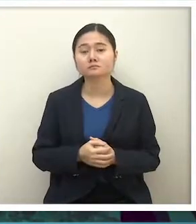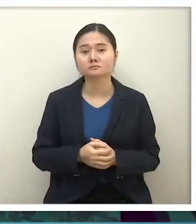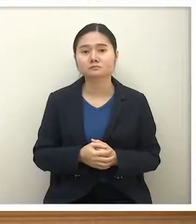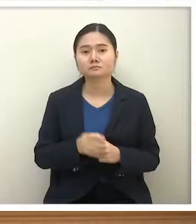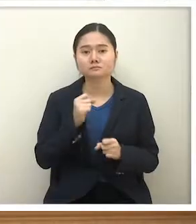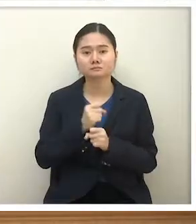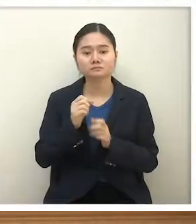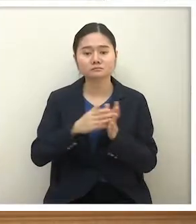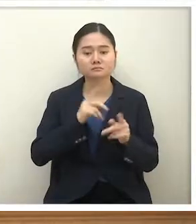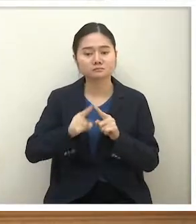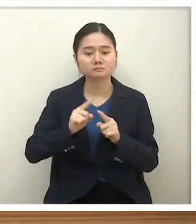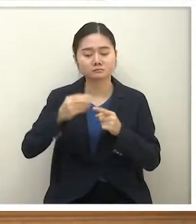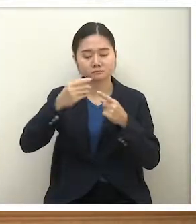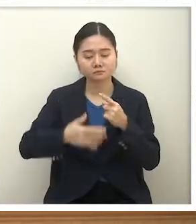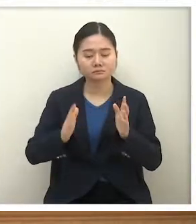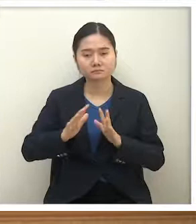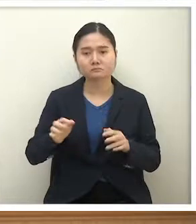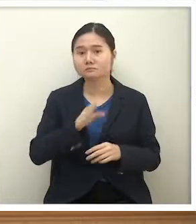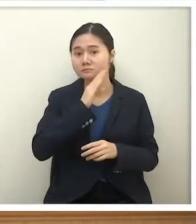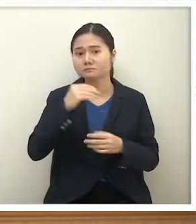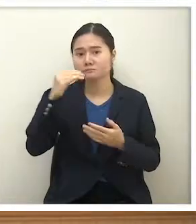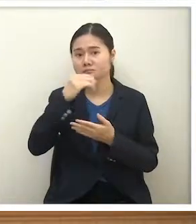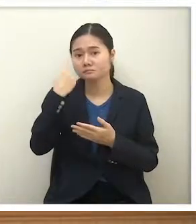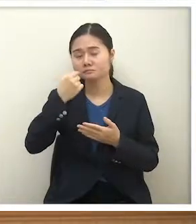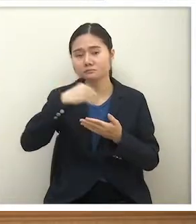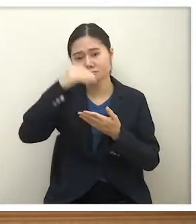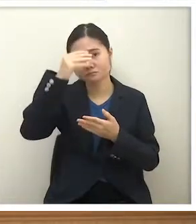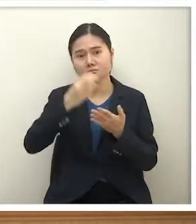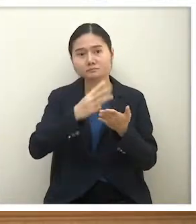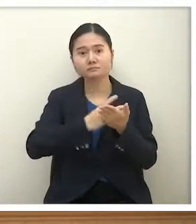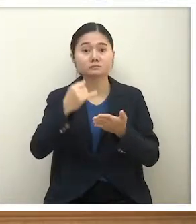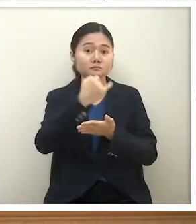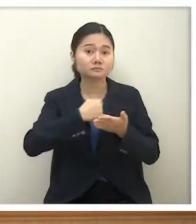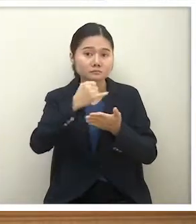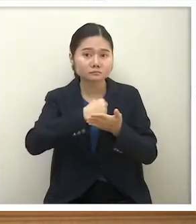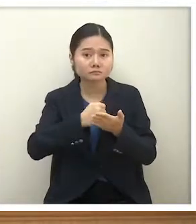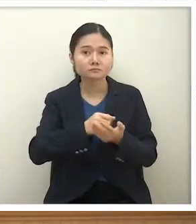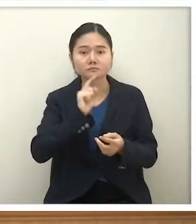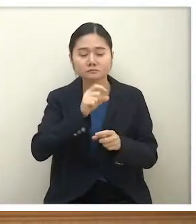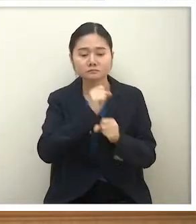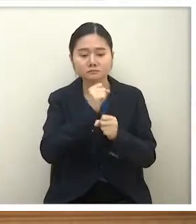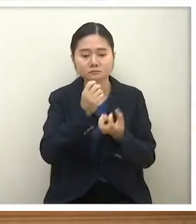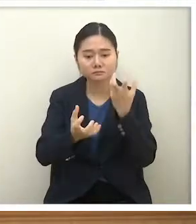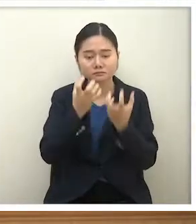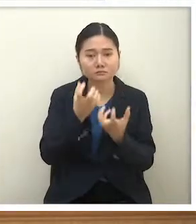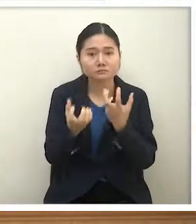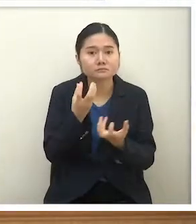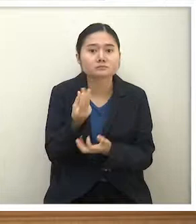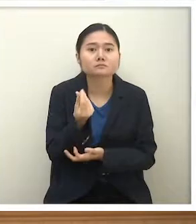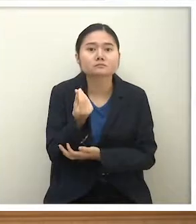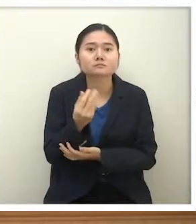ไปไล่เยอะถ้าใครเคยเรียนวิชาวาดเขียนใช่ไหมครับครูวาดเขียนก็บอกว่าต้องไล่น้ำหนักให้ได้กี่น้ำหนัก